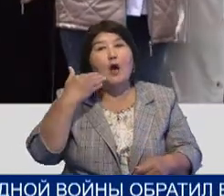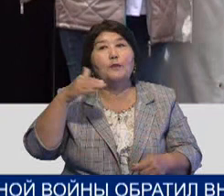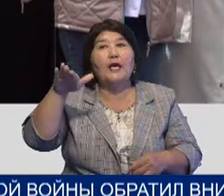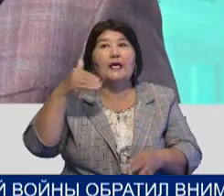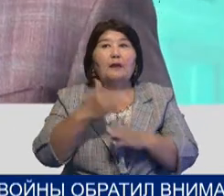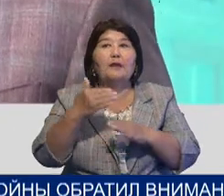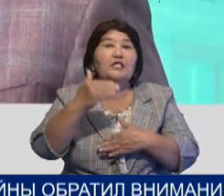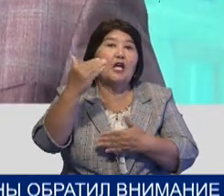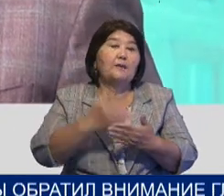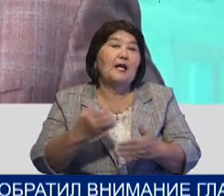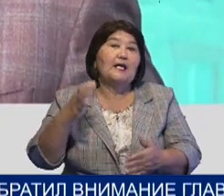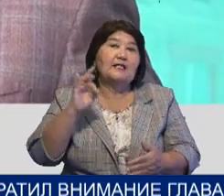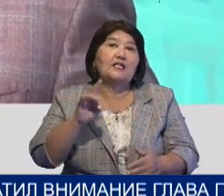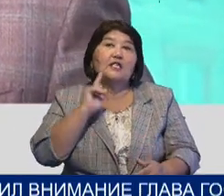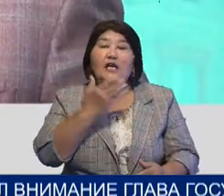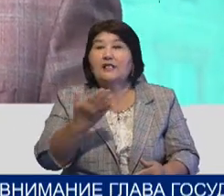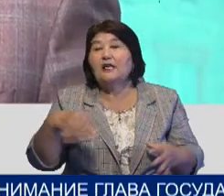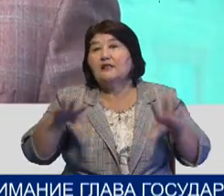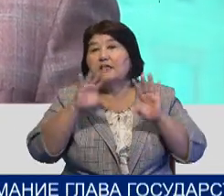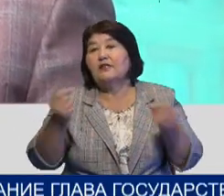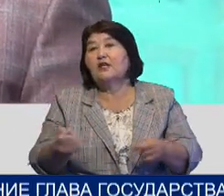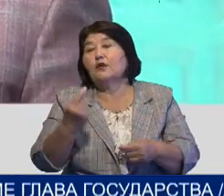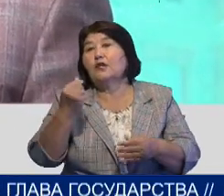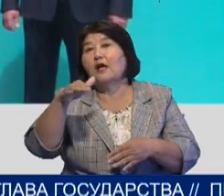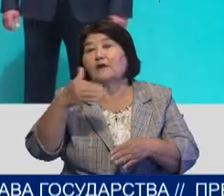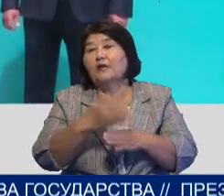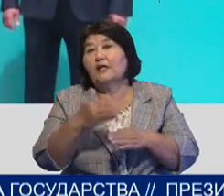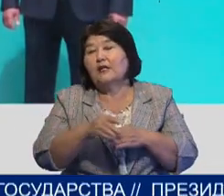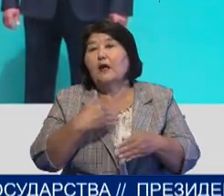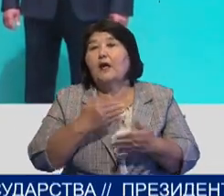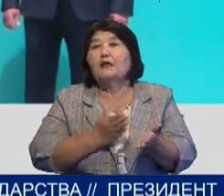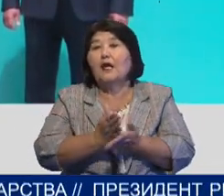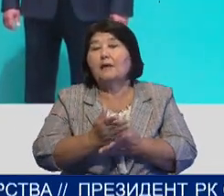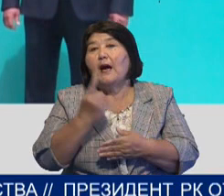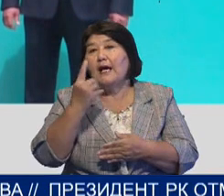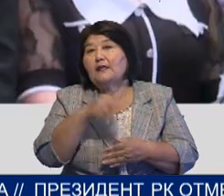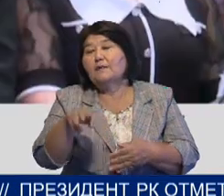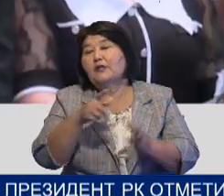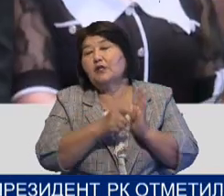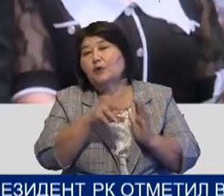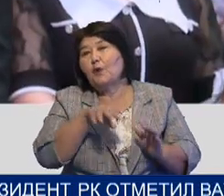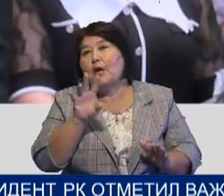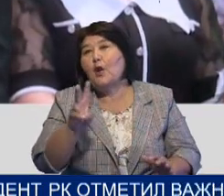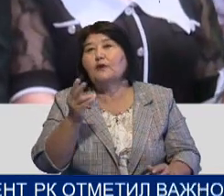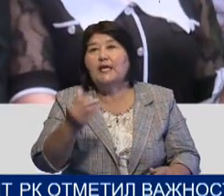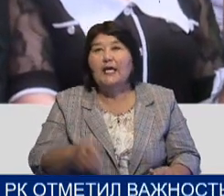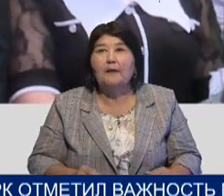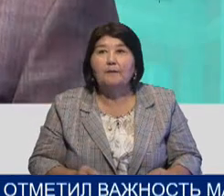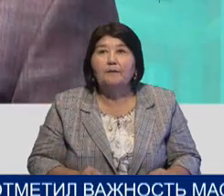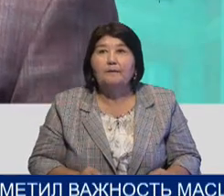ипотечная программа Саржа тара со всех источников финансирования на программу было направлено 1 700 мл